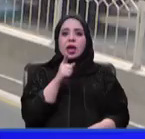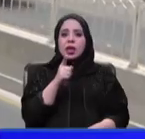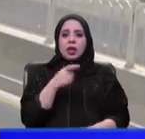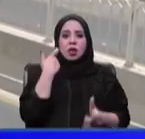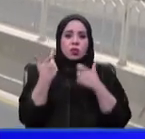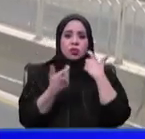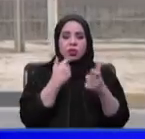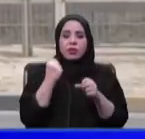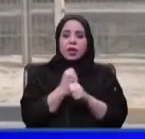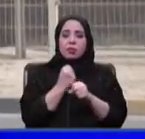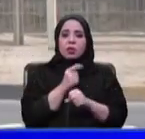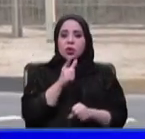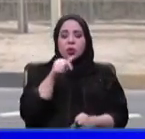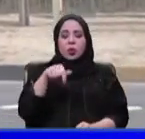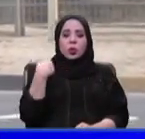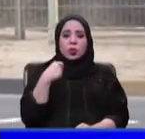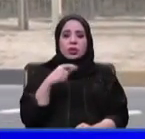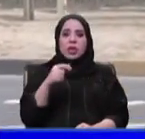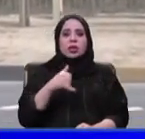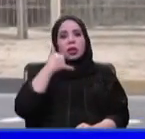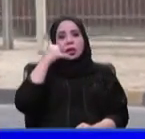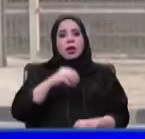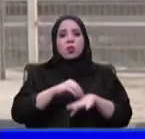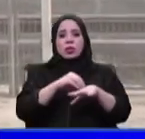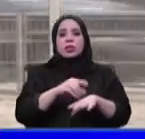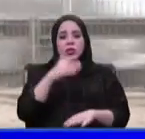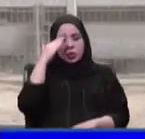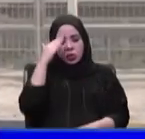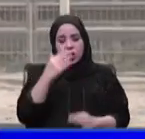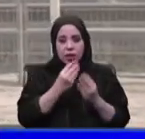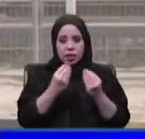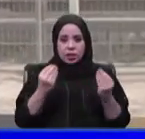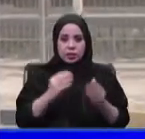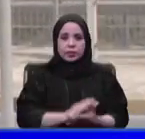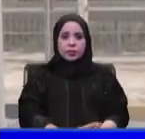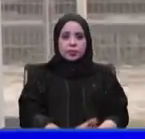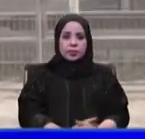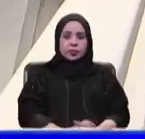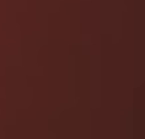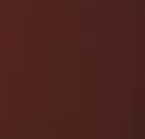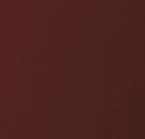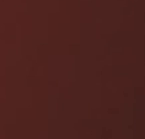العمليات بإدارة الأرصاد الجوية بوزارة المواصلات والاتصالات، شكرا جزيلا لك.